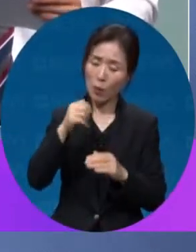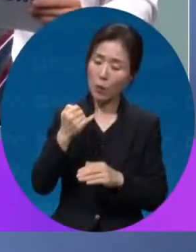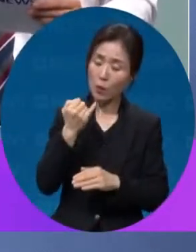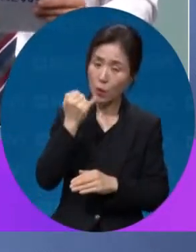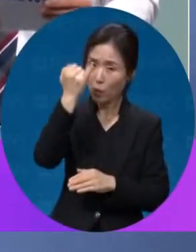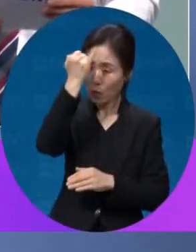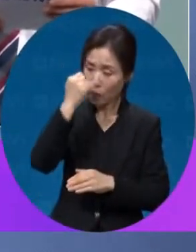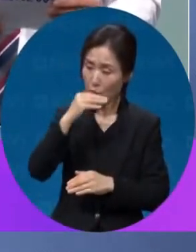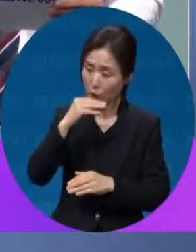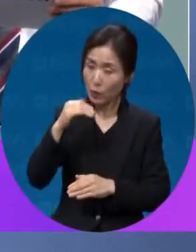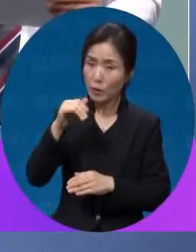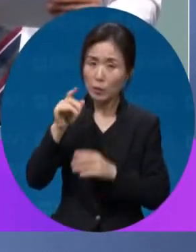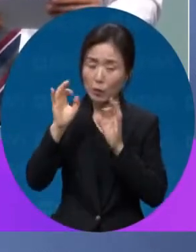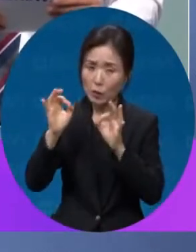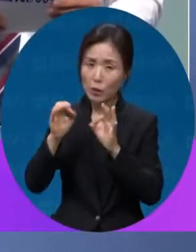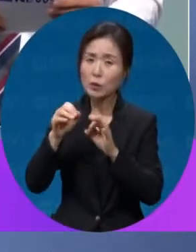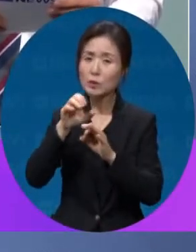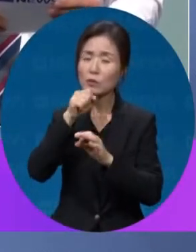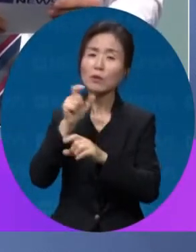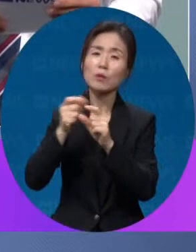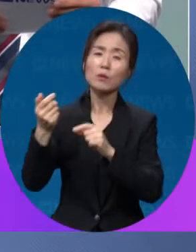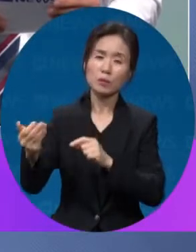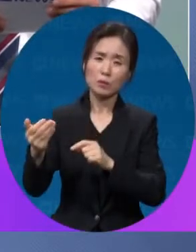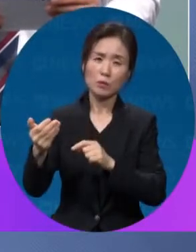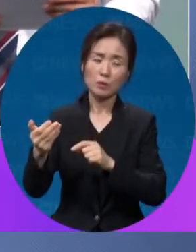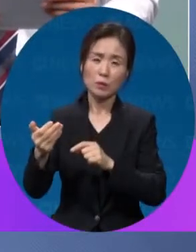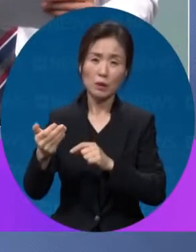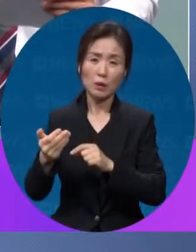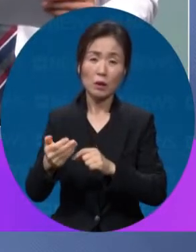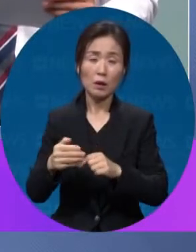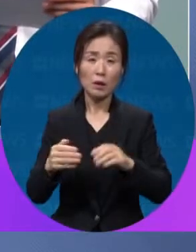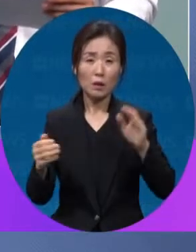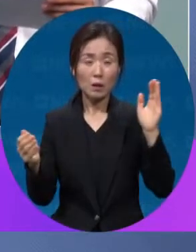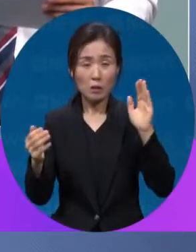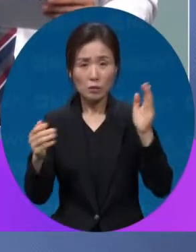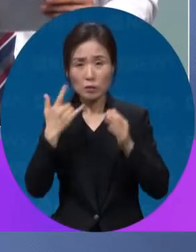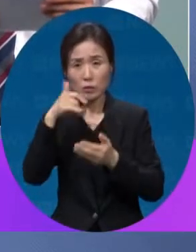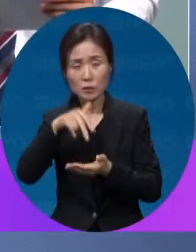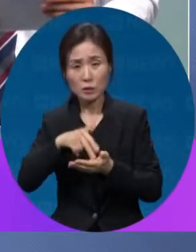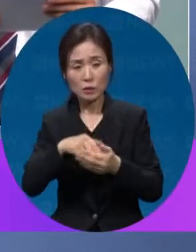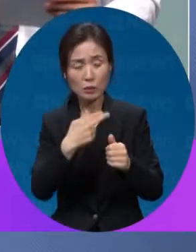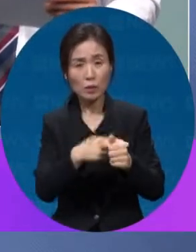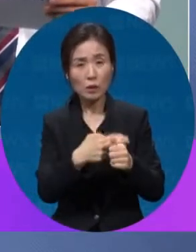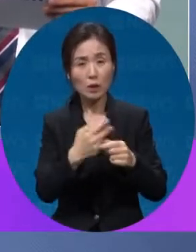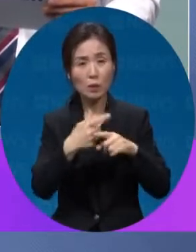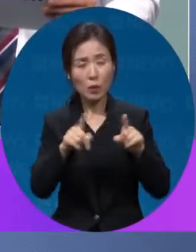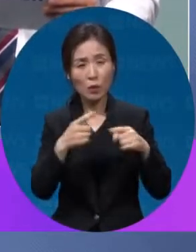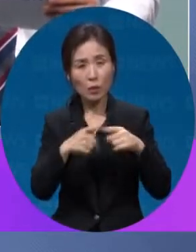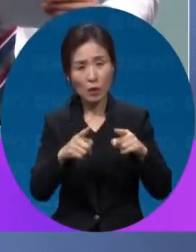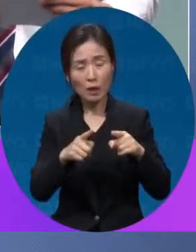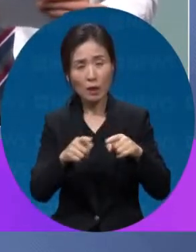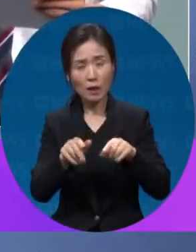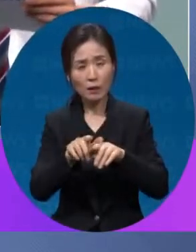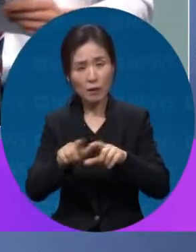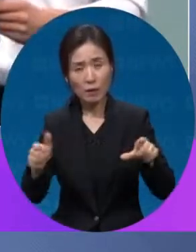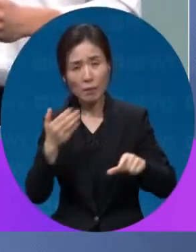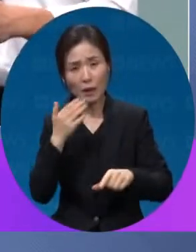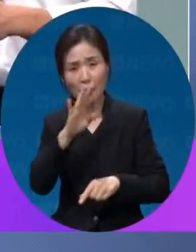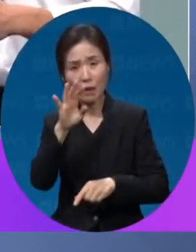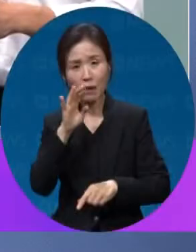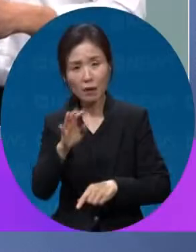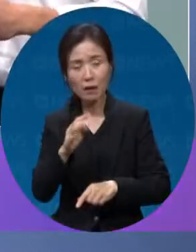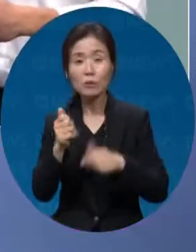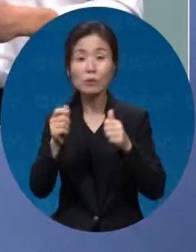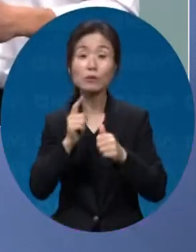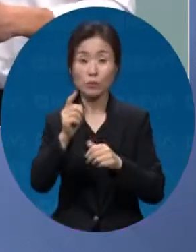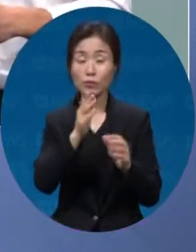연구도 있었잖아요 그랬어요 그만큼 학생과 학부모들은 교사의 평가가 얼마나 객관적일 수 있는지 의문 이라면서 소송까지 준비